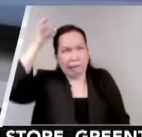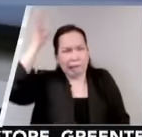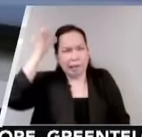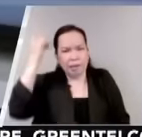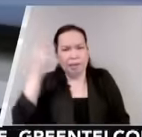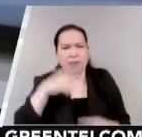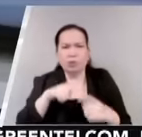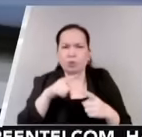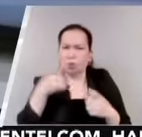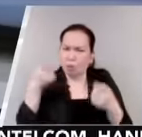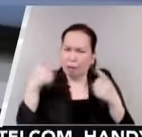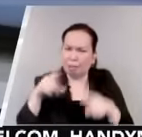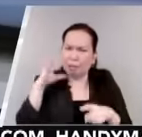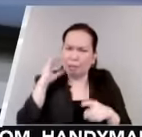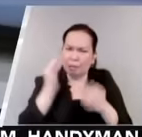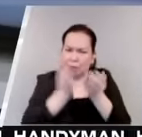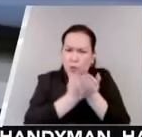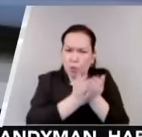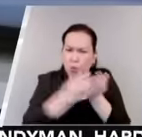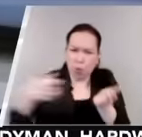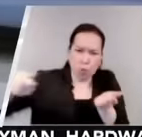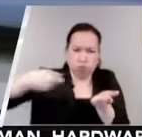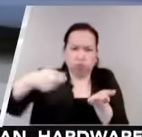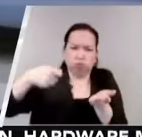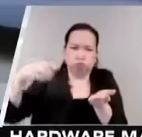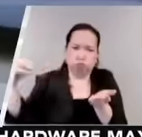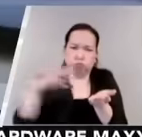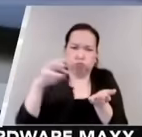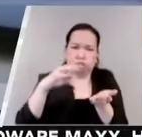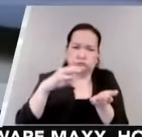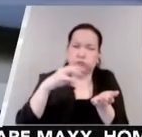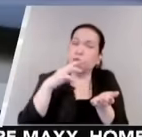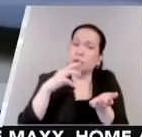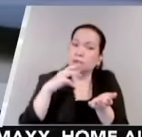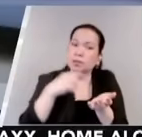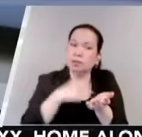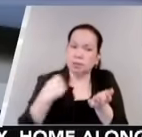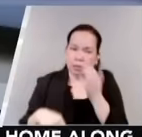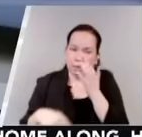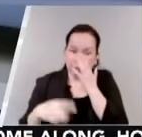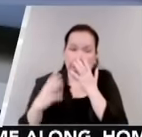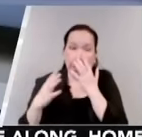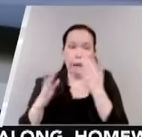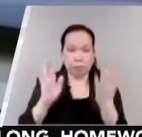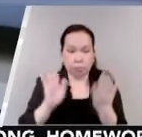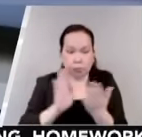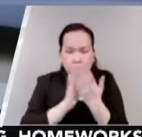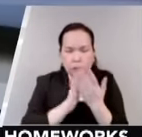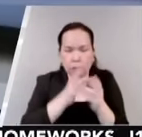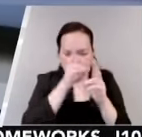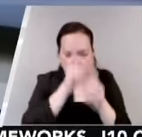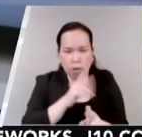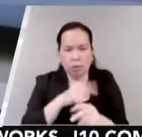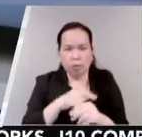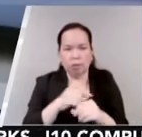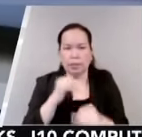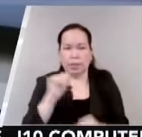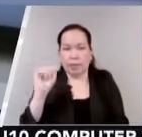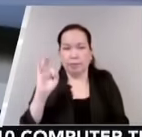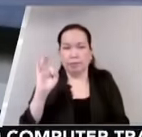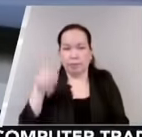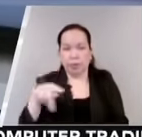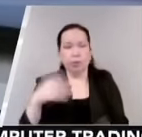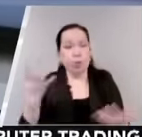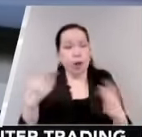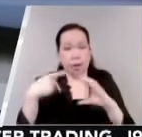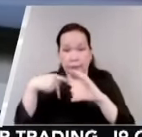ng tubig ng China nito pong Sabado. Kaya personal silang pinarangalan ng hepe ng AFP. Mula sa Puerto Princesa sa Palawan,